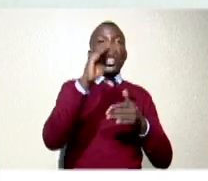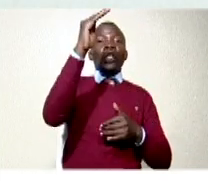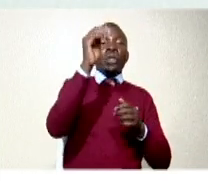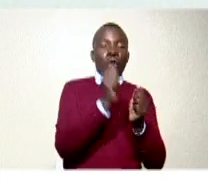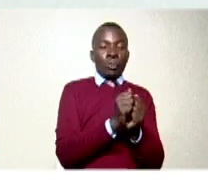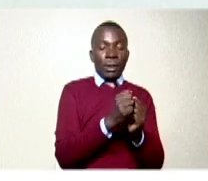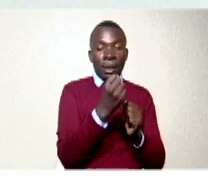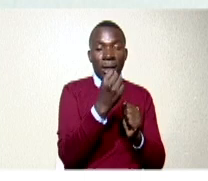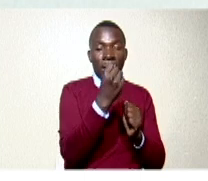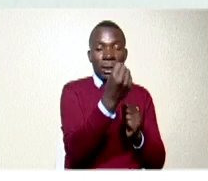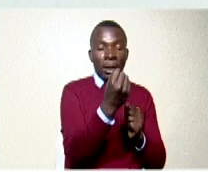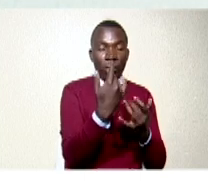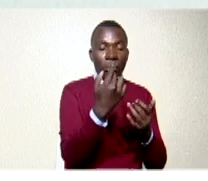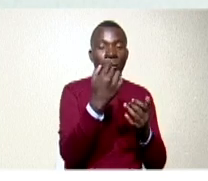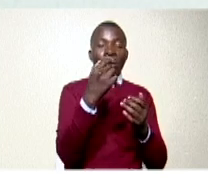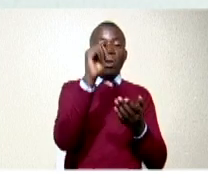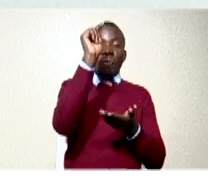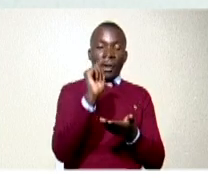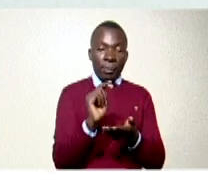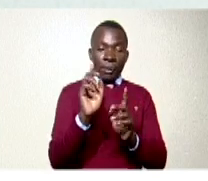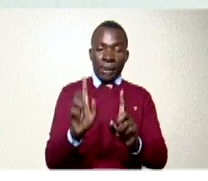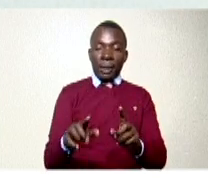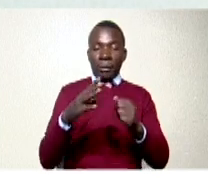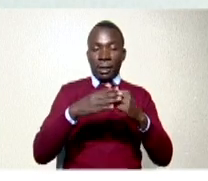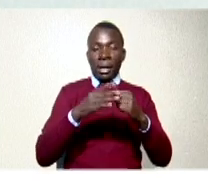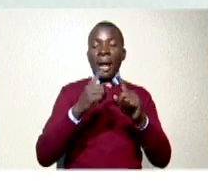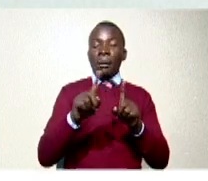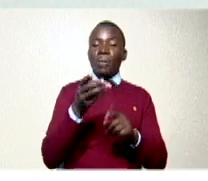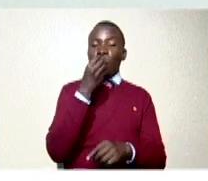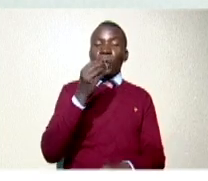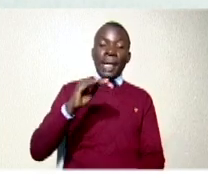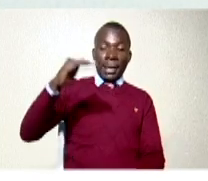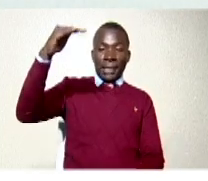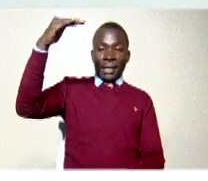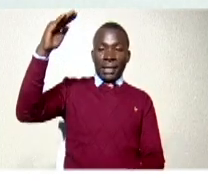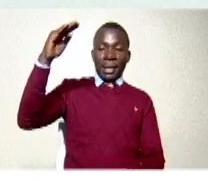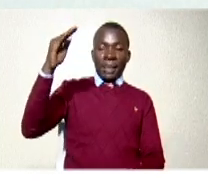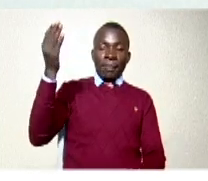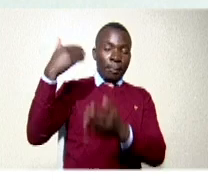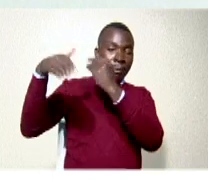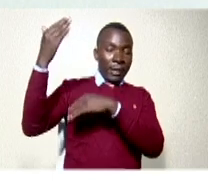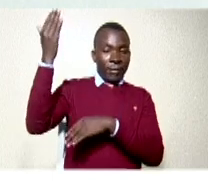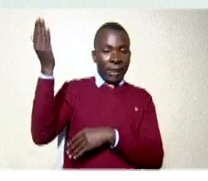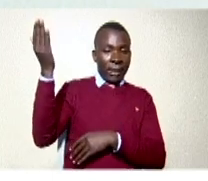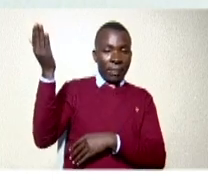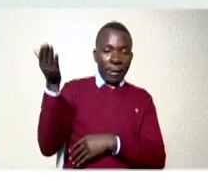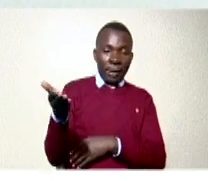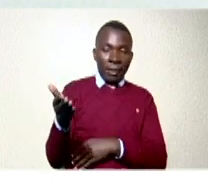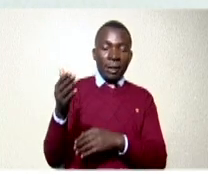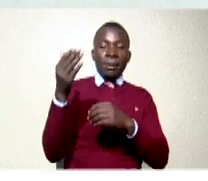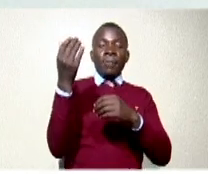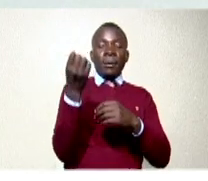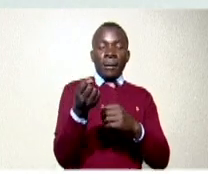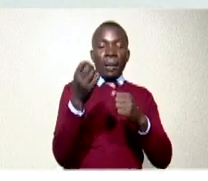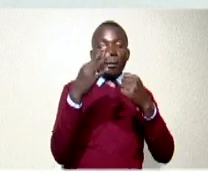9 n'ibindi ariko ibiribwa biracyari hejuru cyane ibiribwa biracyari byari kuri 58 byamanutse byagiye kuri 40 hejuru